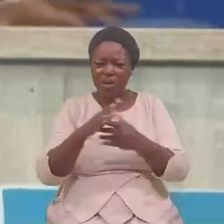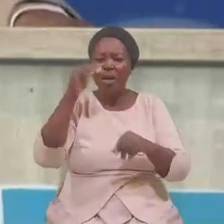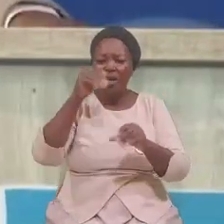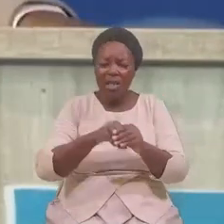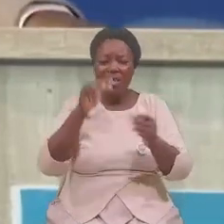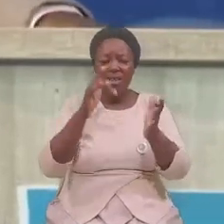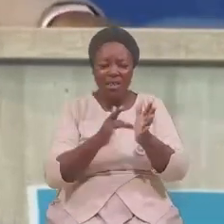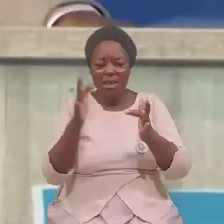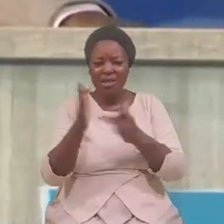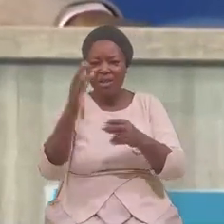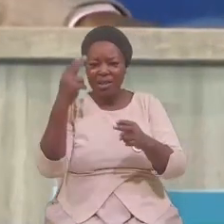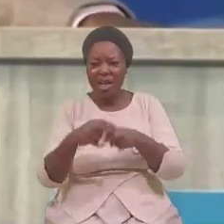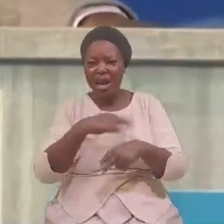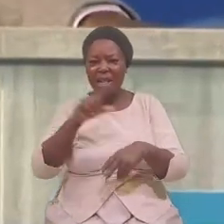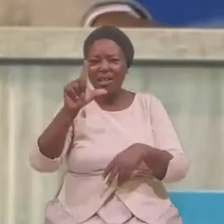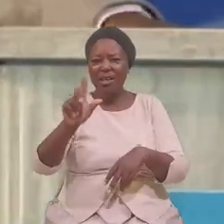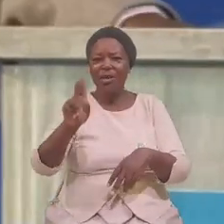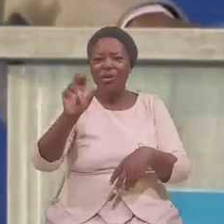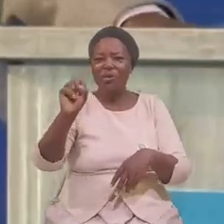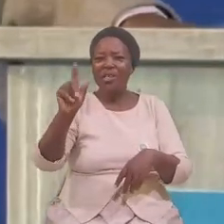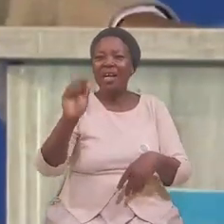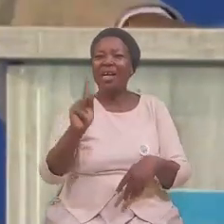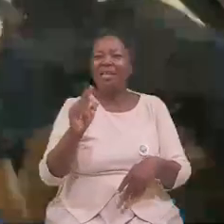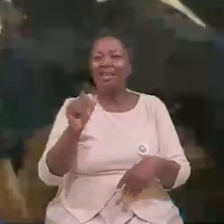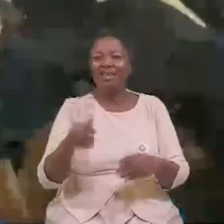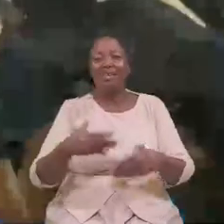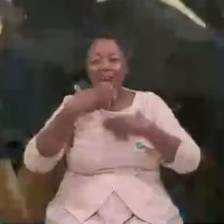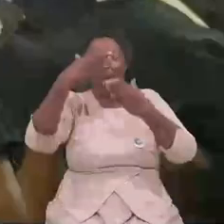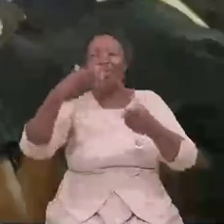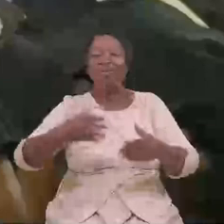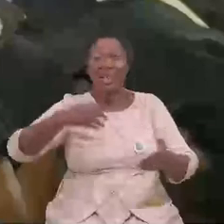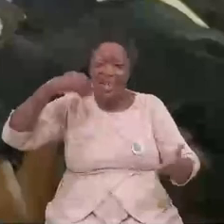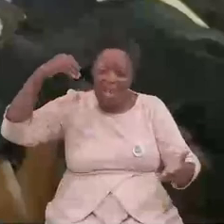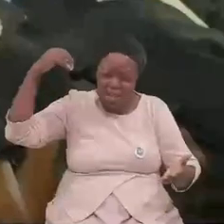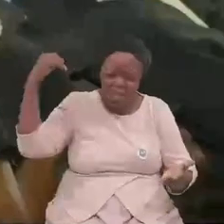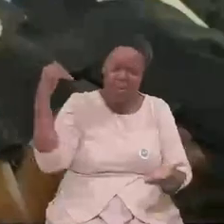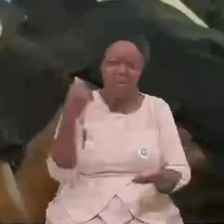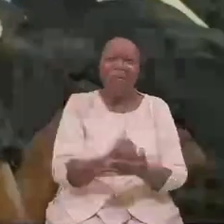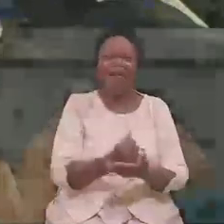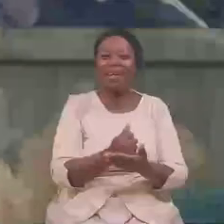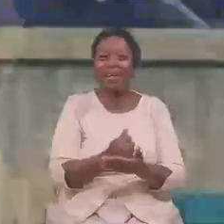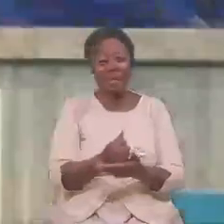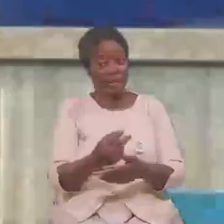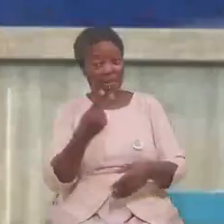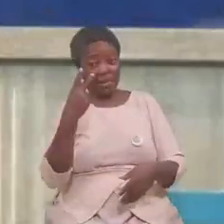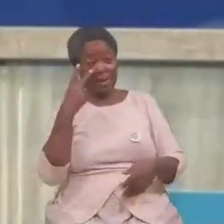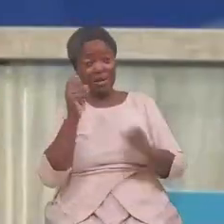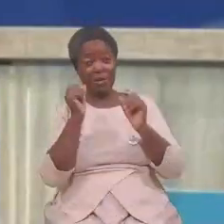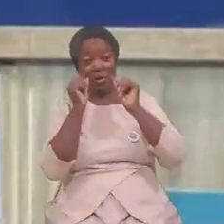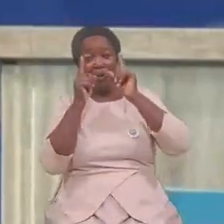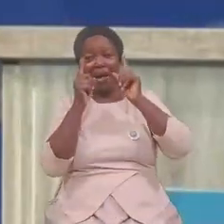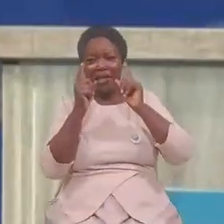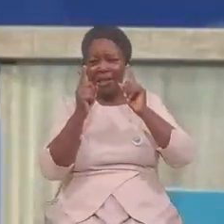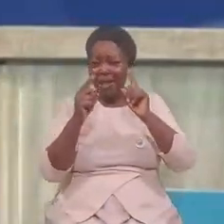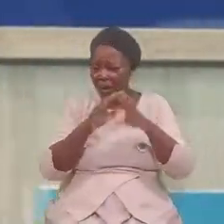Et Lusaka dit, Amen. Et voici ces gens-là qui